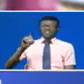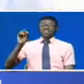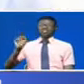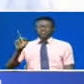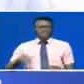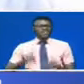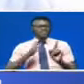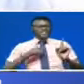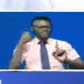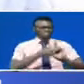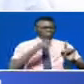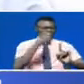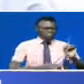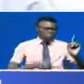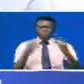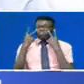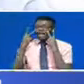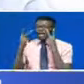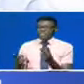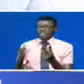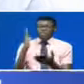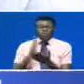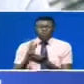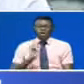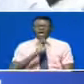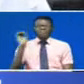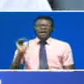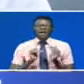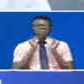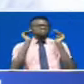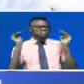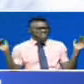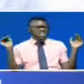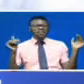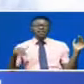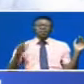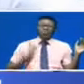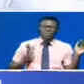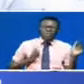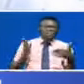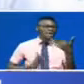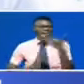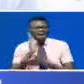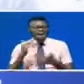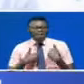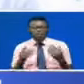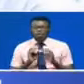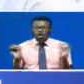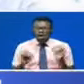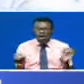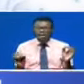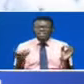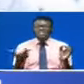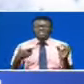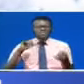Ukiangalia kwa namna moja ama nyingine, asilimia kubwa ya watu wanaosababisha wanawake wasipate haki, au wanaosababishwa pia kukeketwa, wanaosababisha ndoa